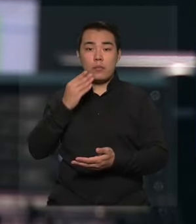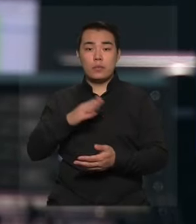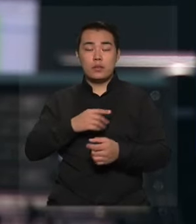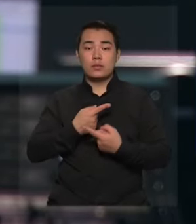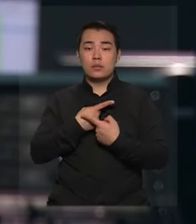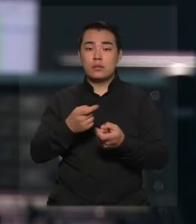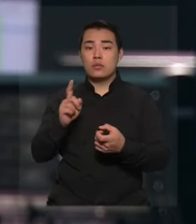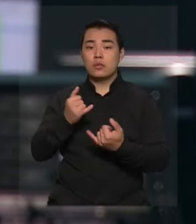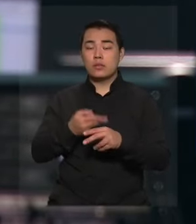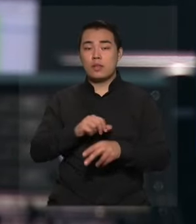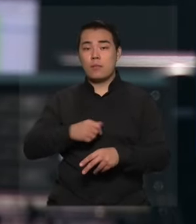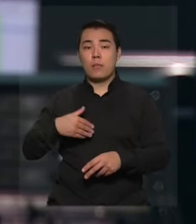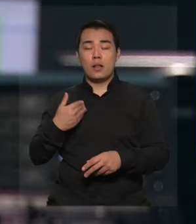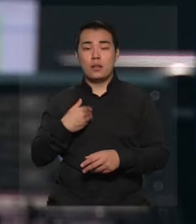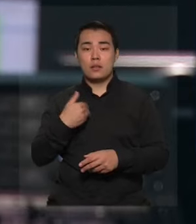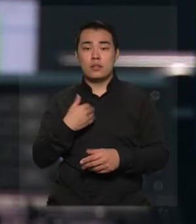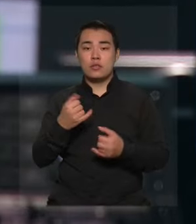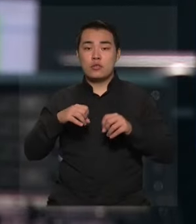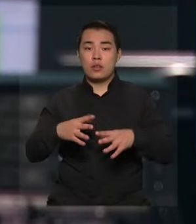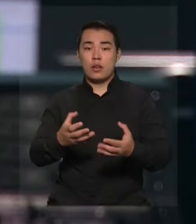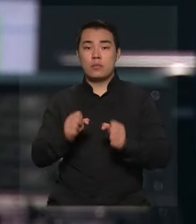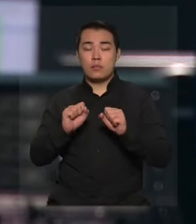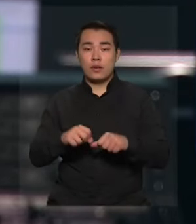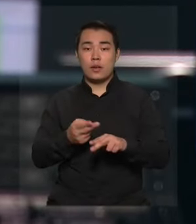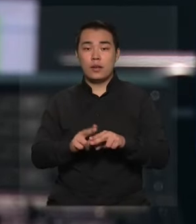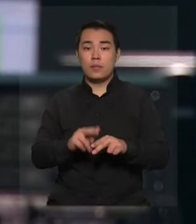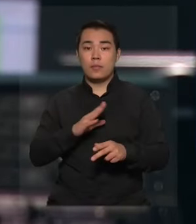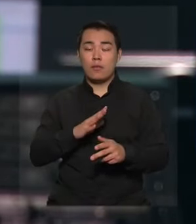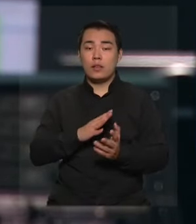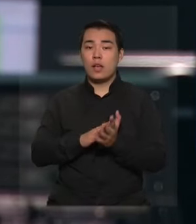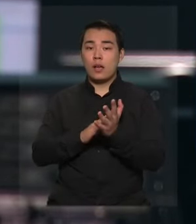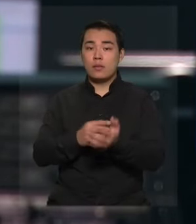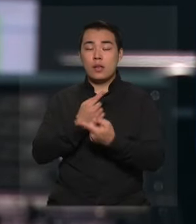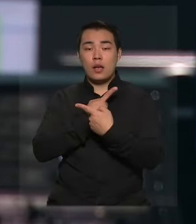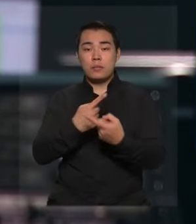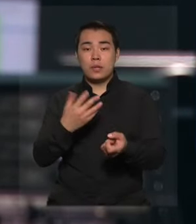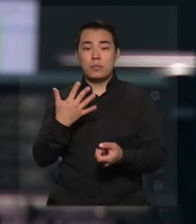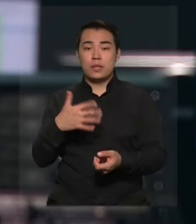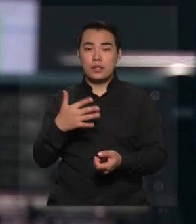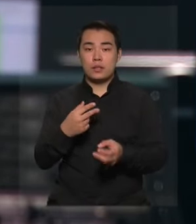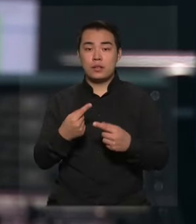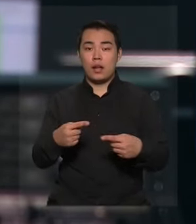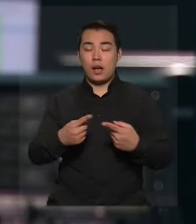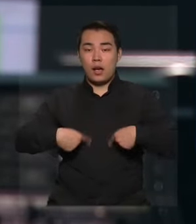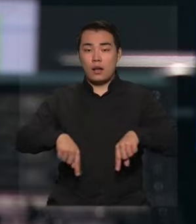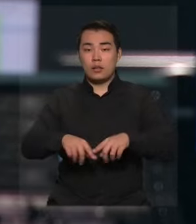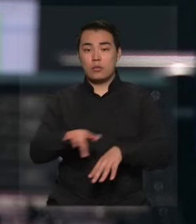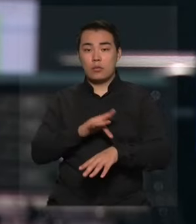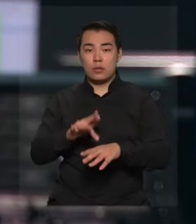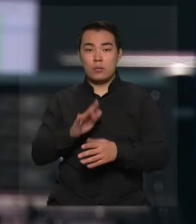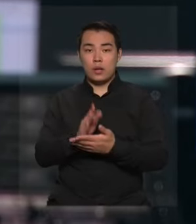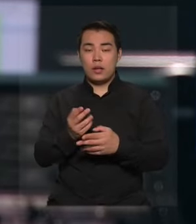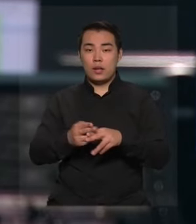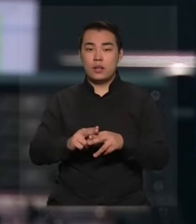является эффективным местом для принятия решений. Сюда поступает информация более чем с 50 организаций города.